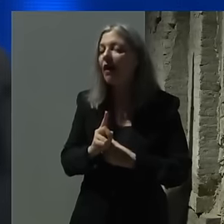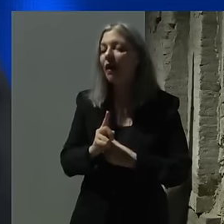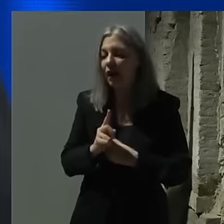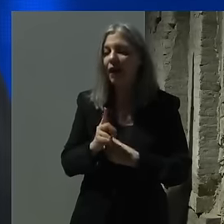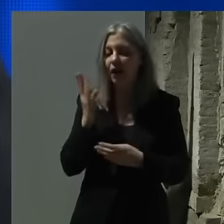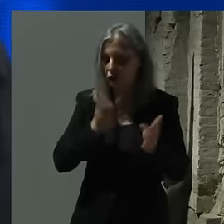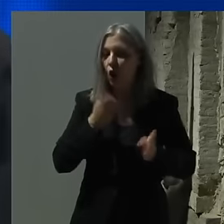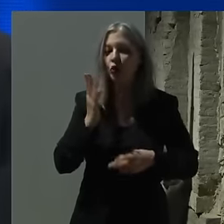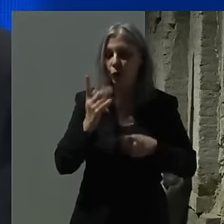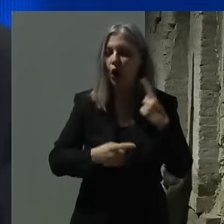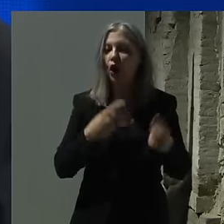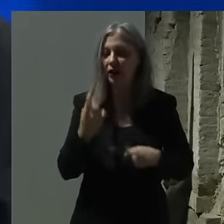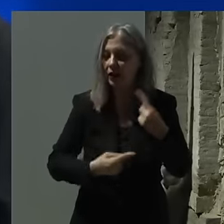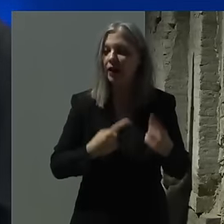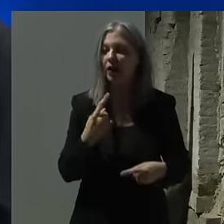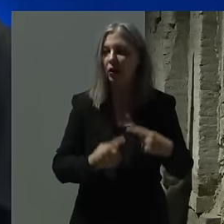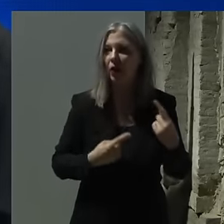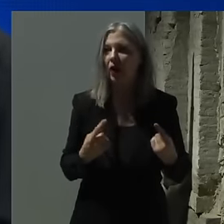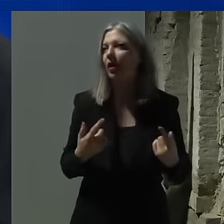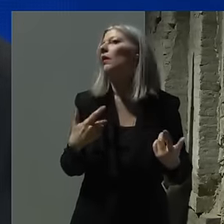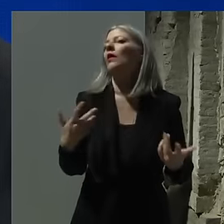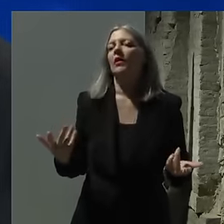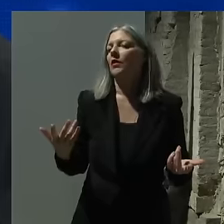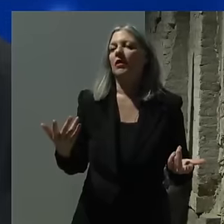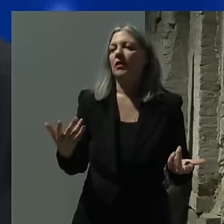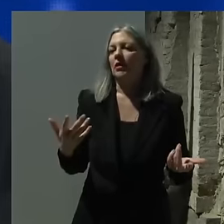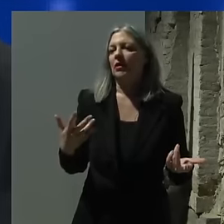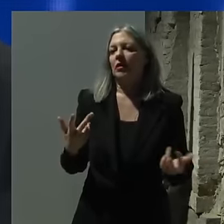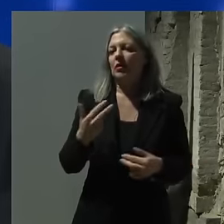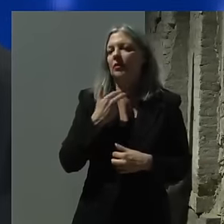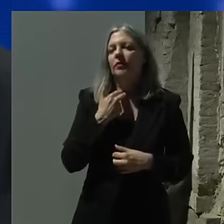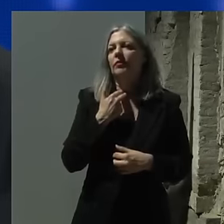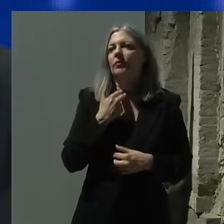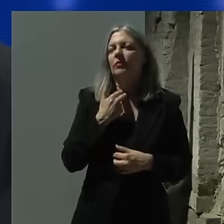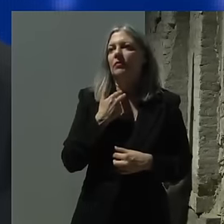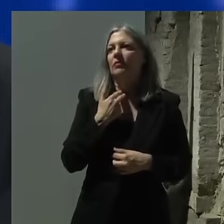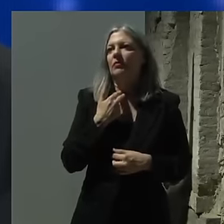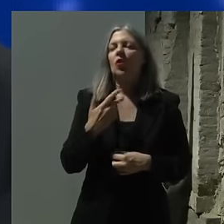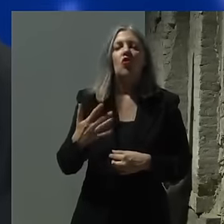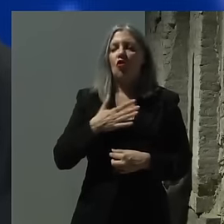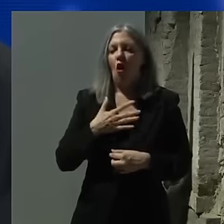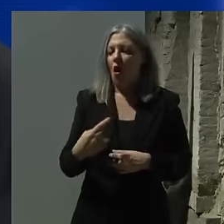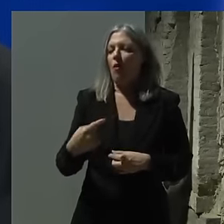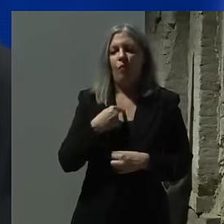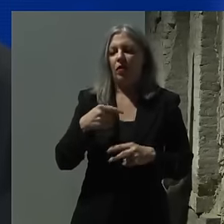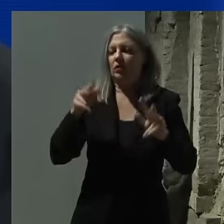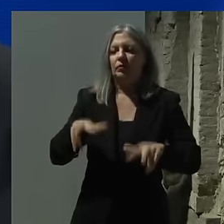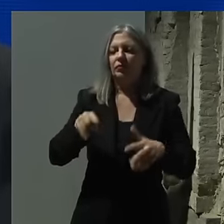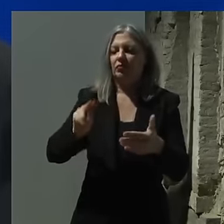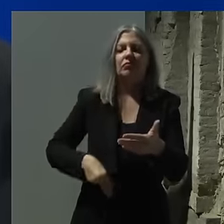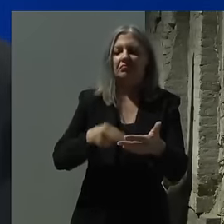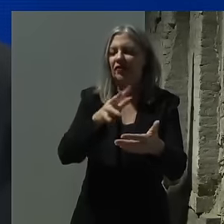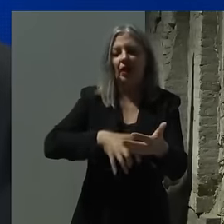mi avessero fatto. Insomma, finisce questo, c'è questa mia incolpazione, purtroppo, che non doveva